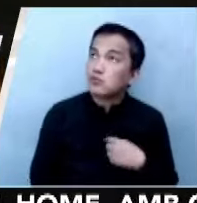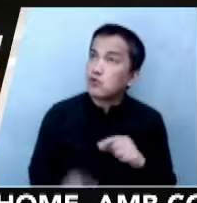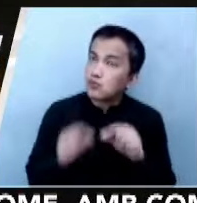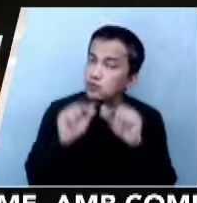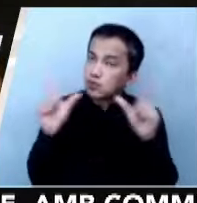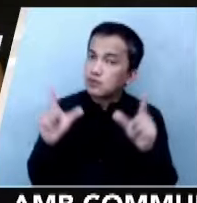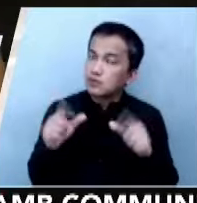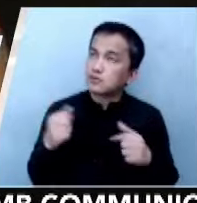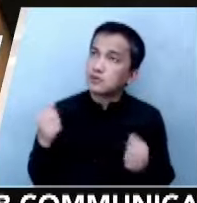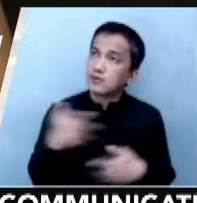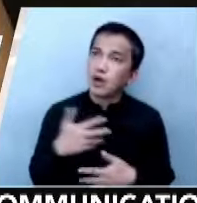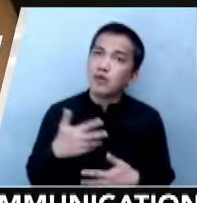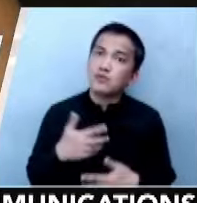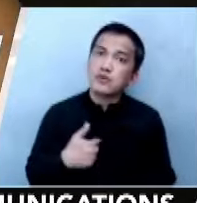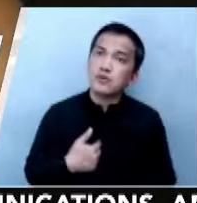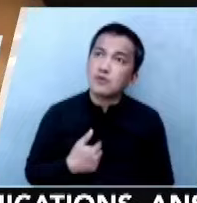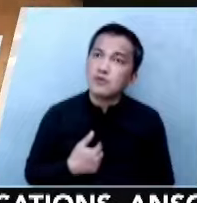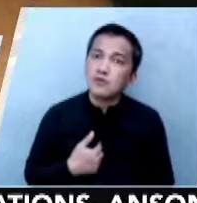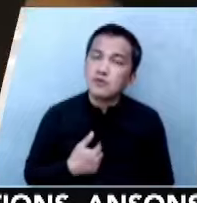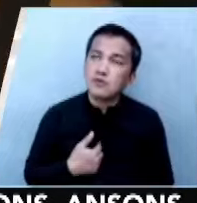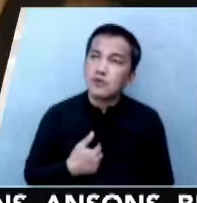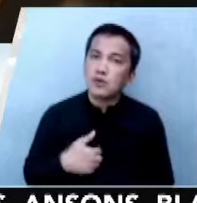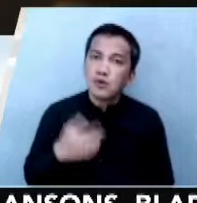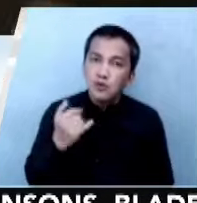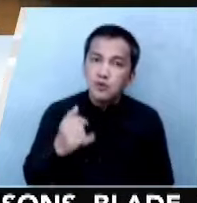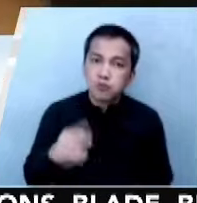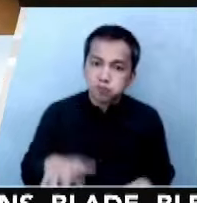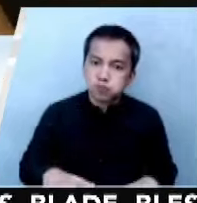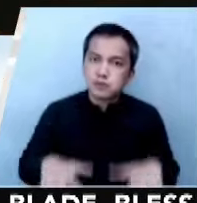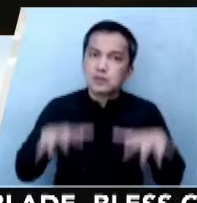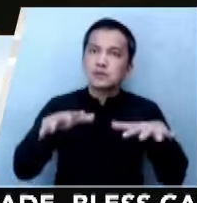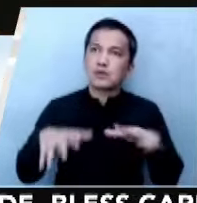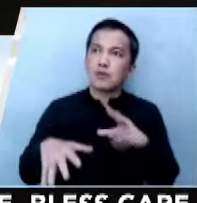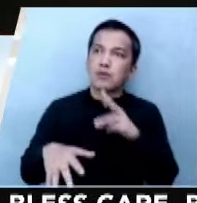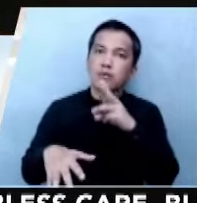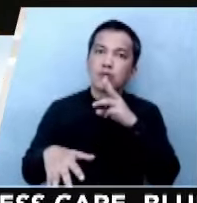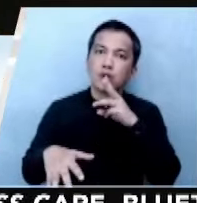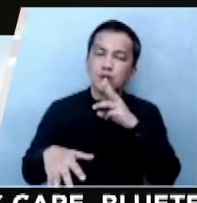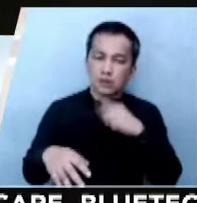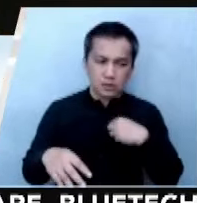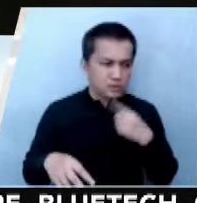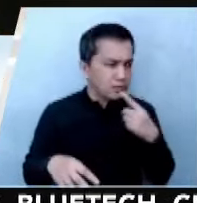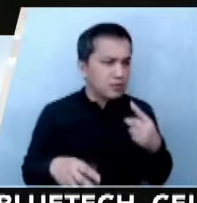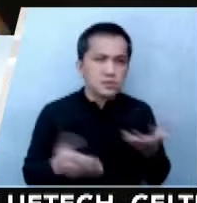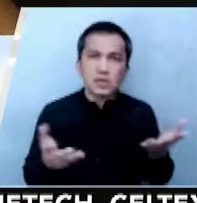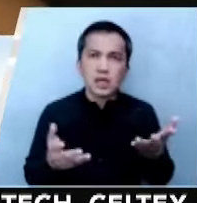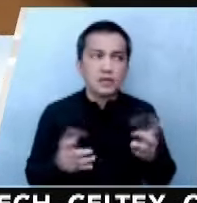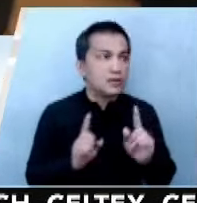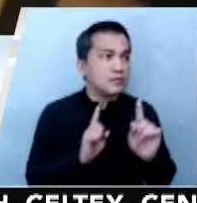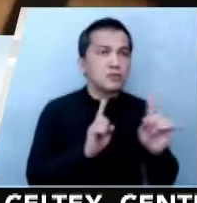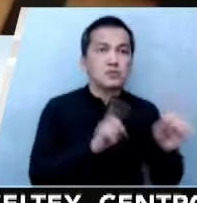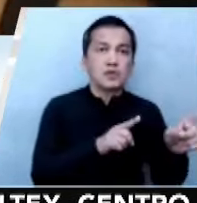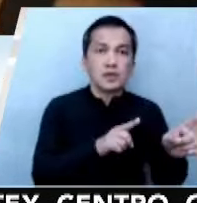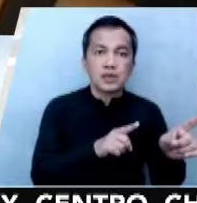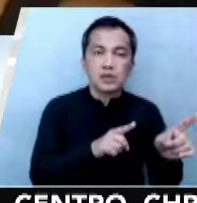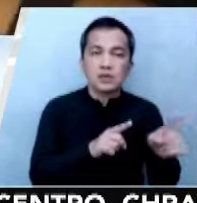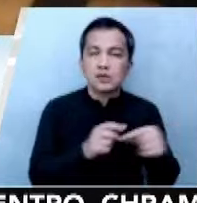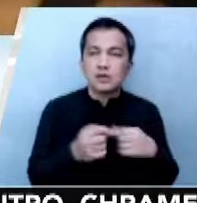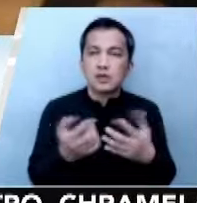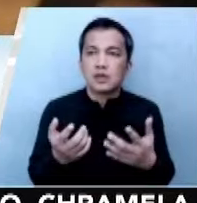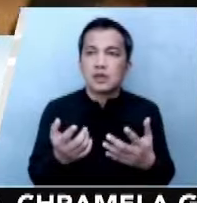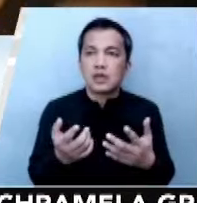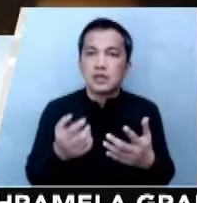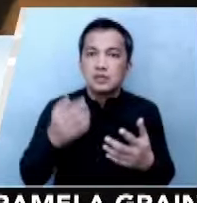ako. Dahil lumalaki ang tubig. Sabi ko, saan kaya ako pupunta? Sabi ko ganun. Eh, hindi naman ako